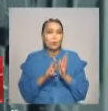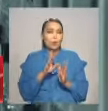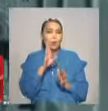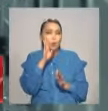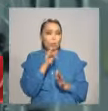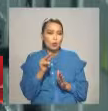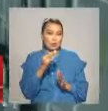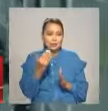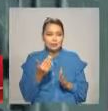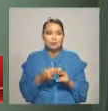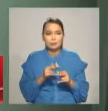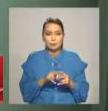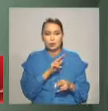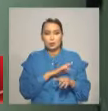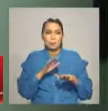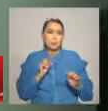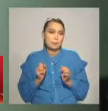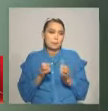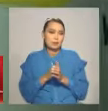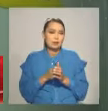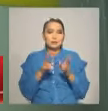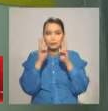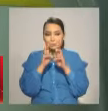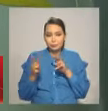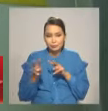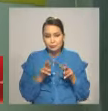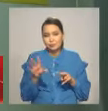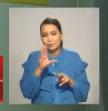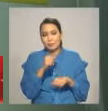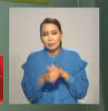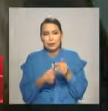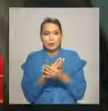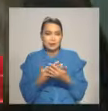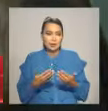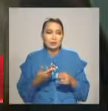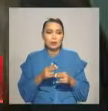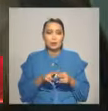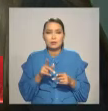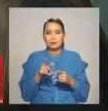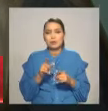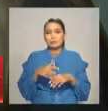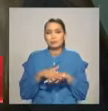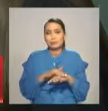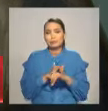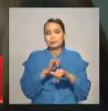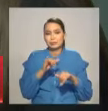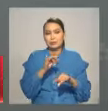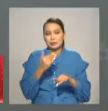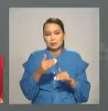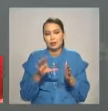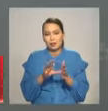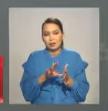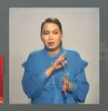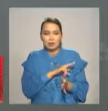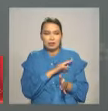инженер сначала встречается с рабочими бригадами, проводит инструктаж и выдает нужный материал. Говорит, население города растет, а значит увеличивается количество работы